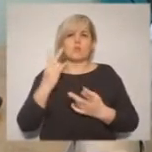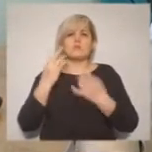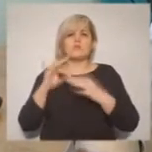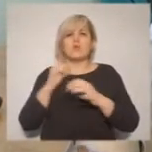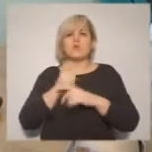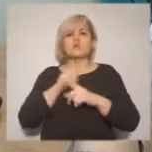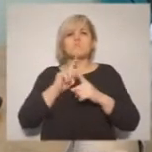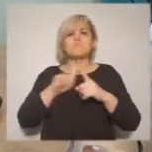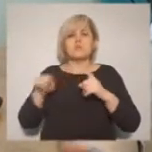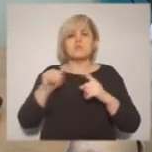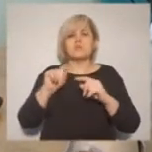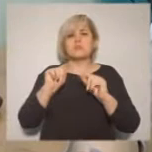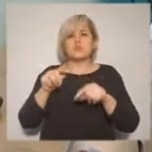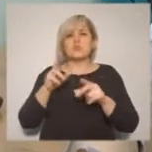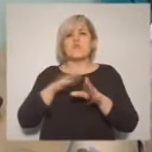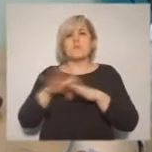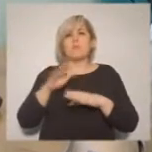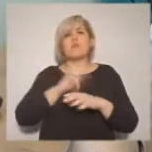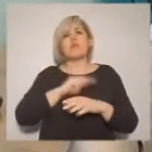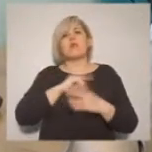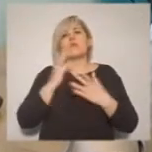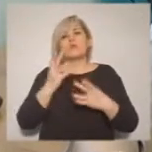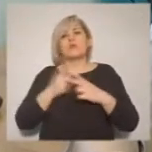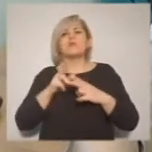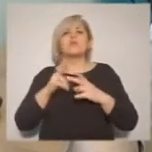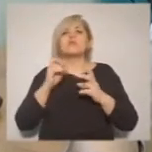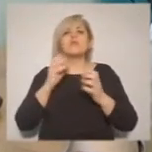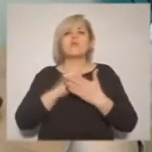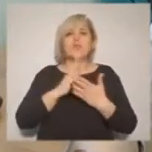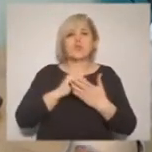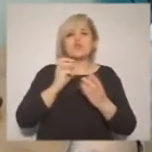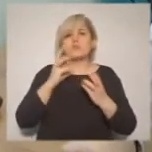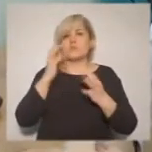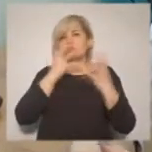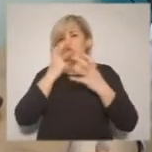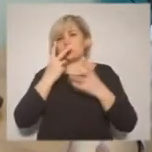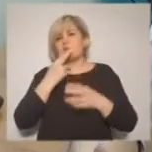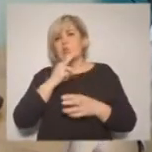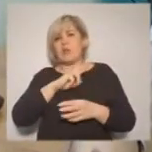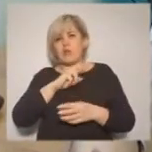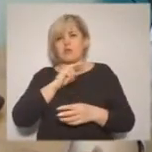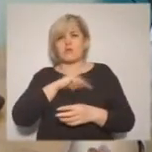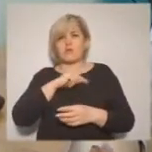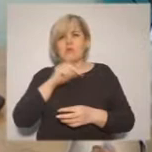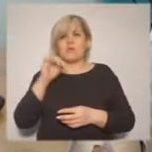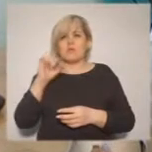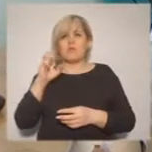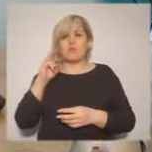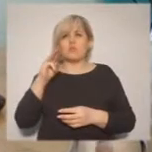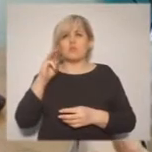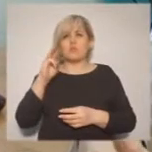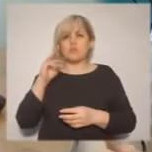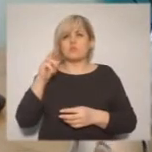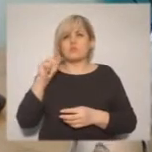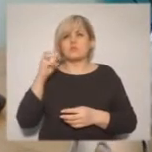дня, он позволяет очень быстро приступить к выполнению работ. Вот, и это не является